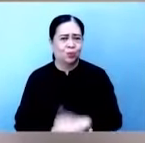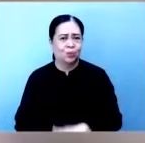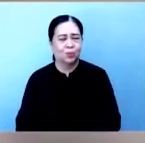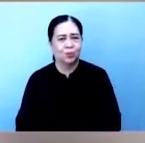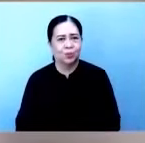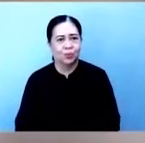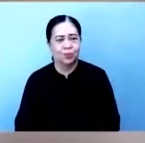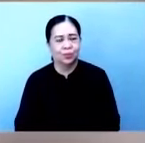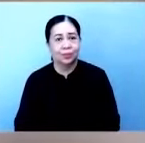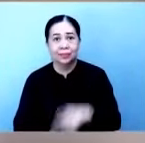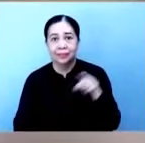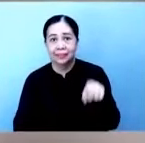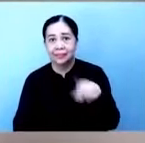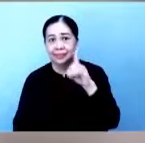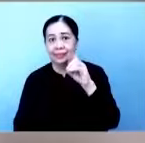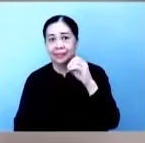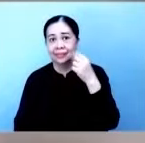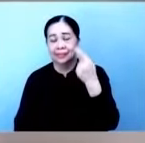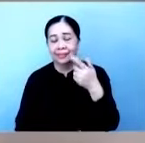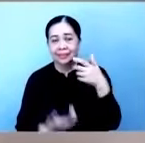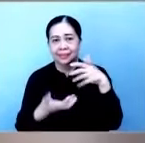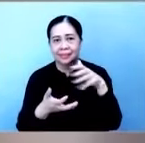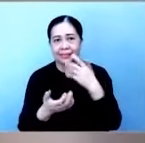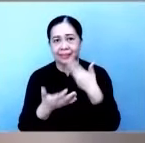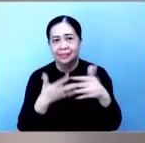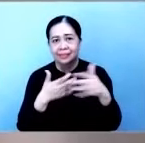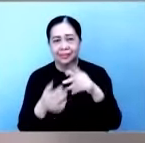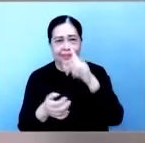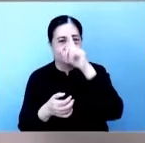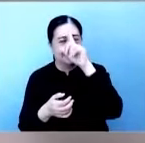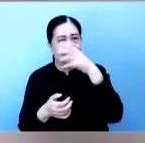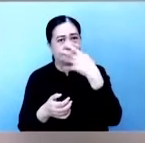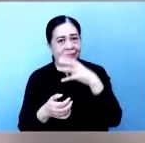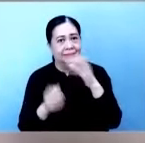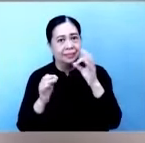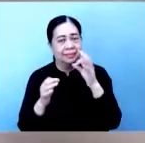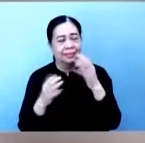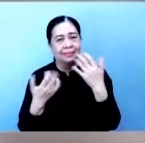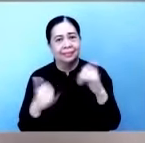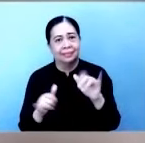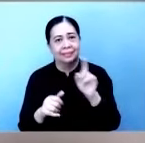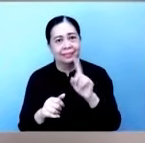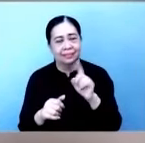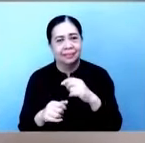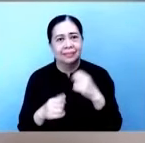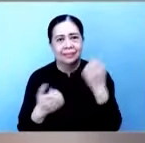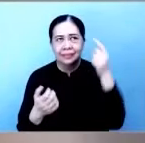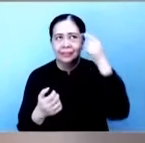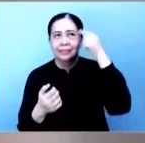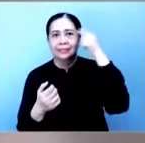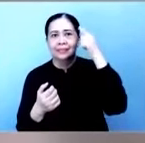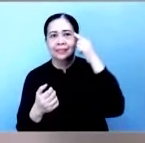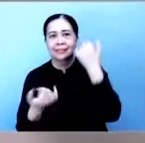Ang asong ito, kahit buwisit sa init, pagkain pa rin ang nasa isip.